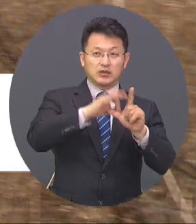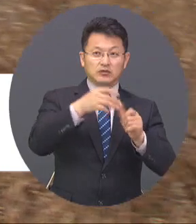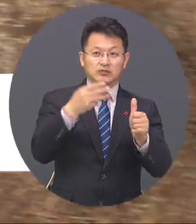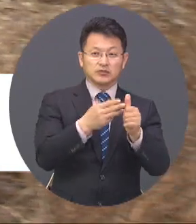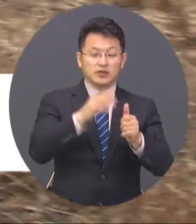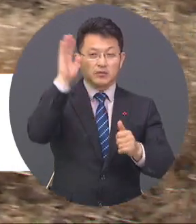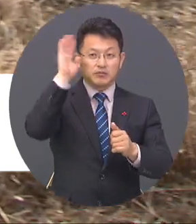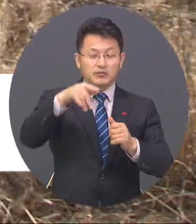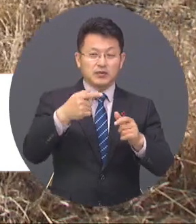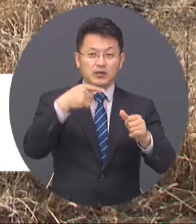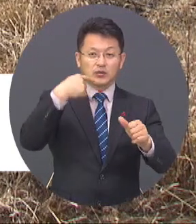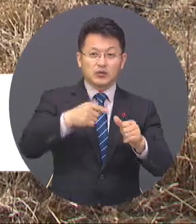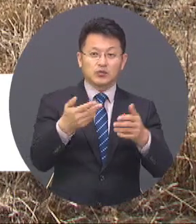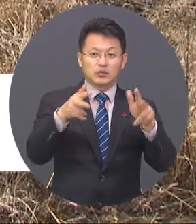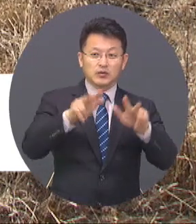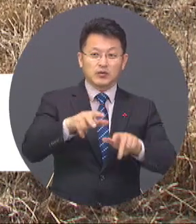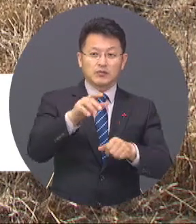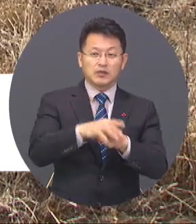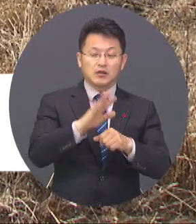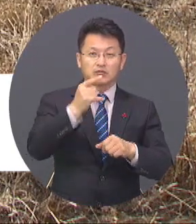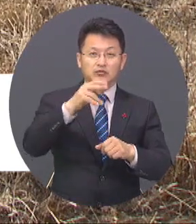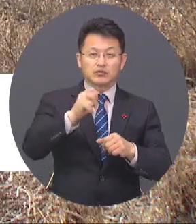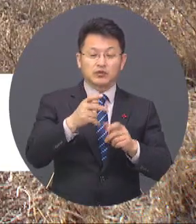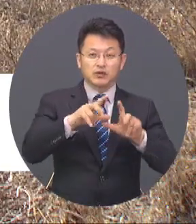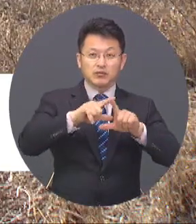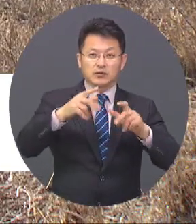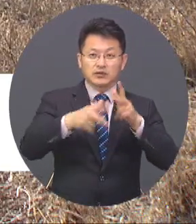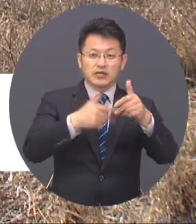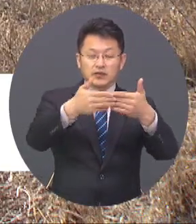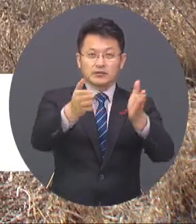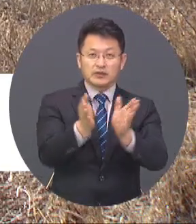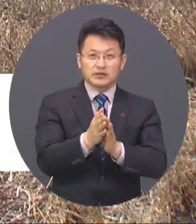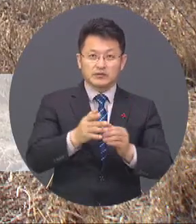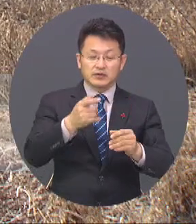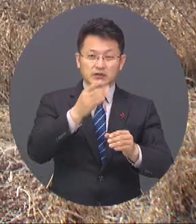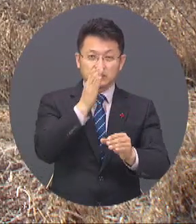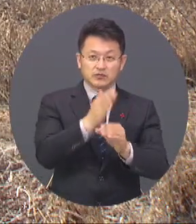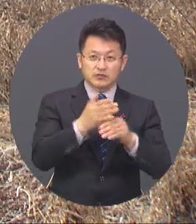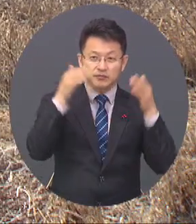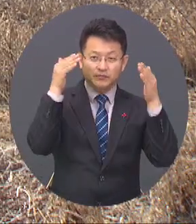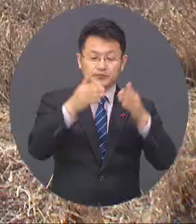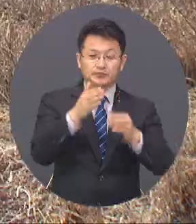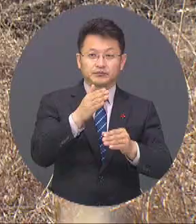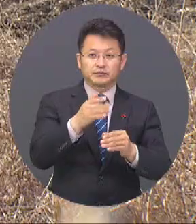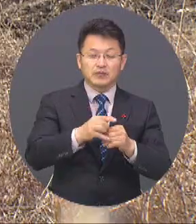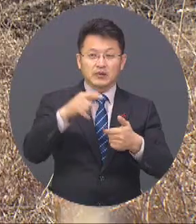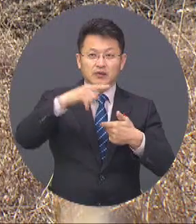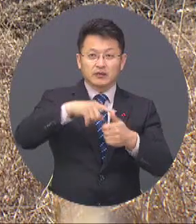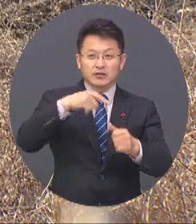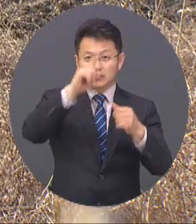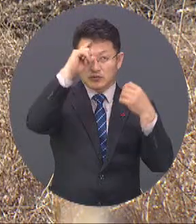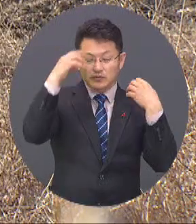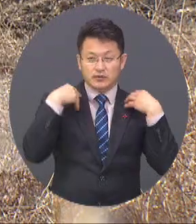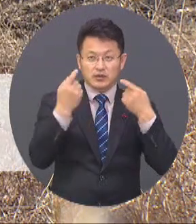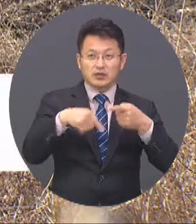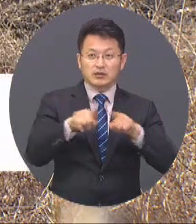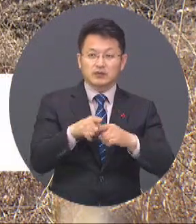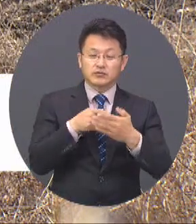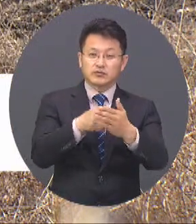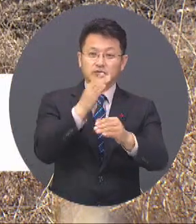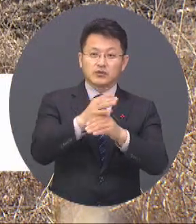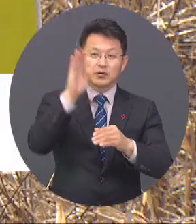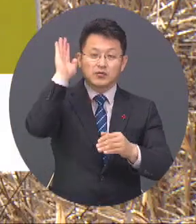미래교육 테마파크와 불임 일반산업단지 조성 에 사활을 걸고 있습니다 경남교육청 과 함께 추진 중인